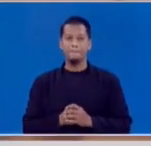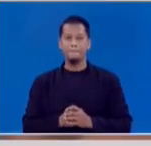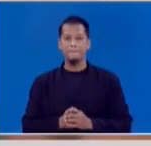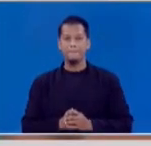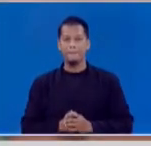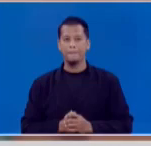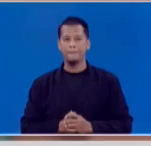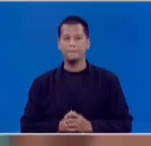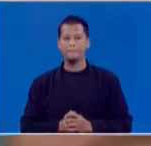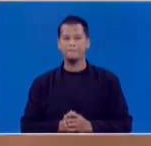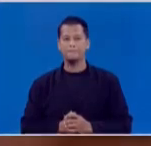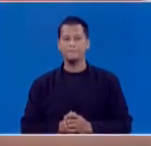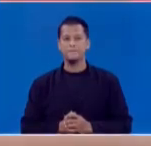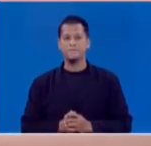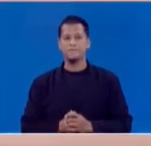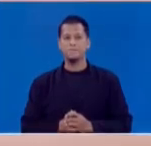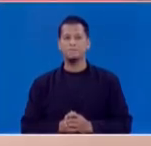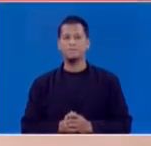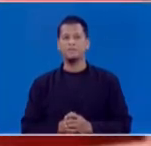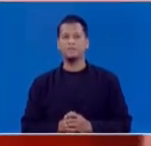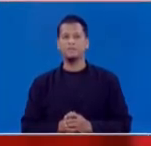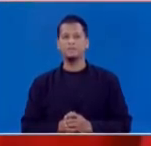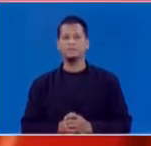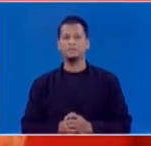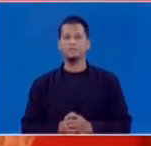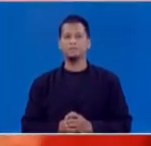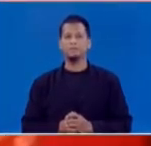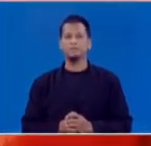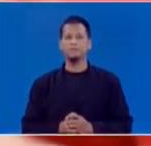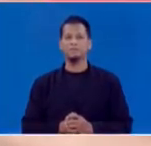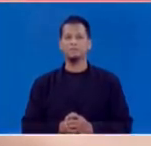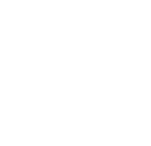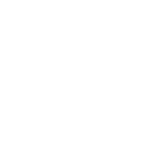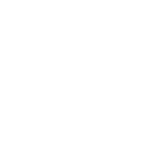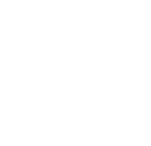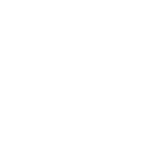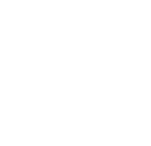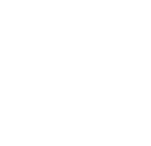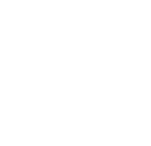Dari Jakarta, Rani Sanjaya, iNews melaporkan.